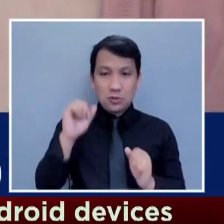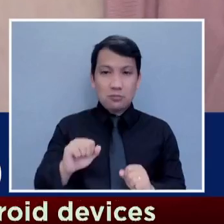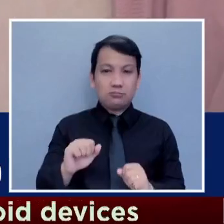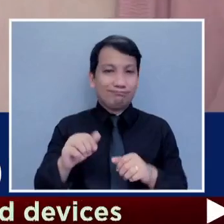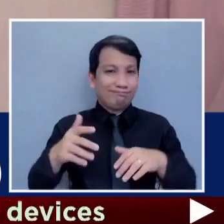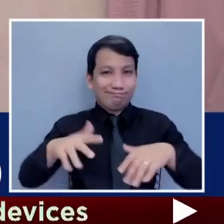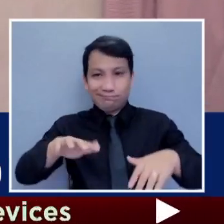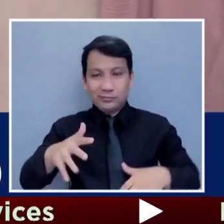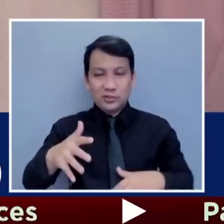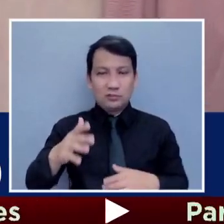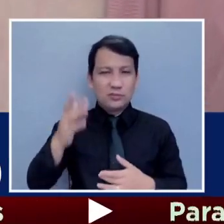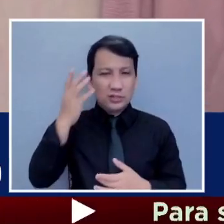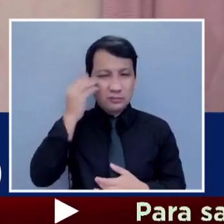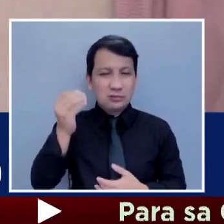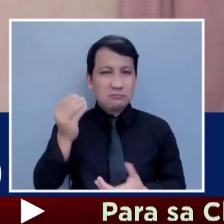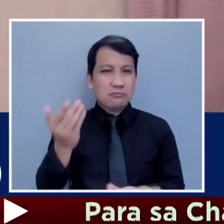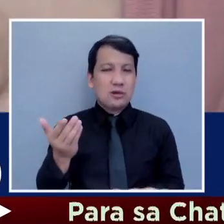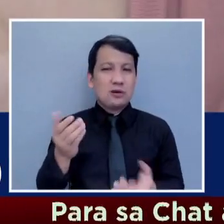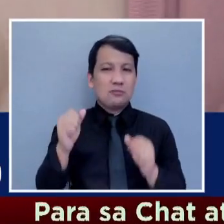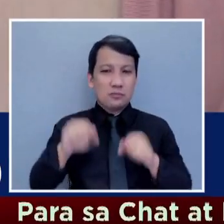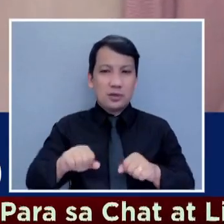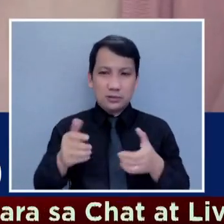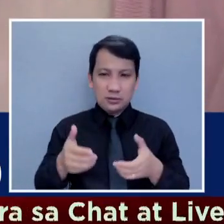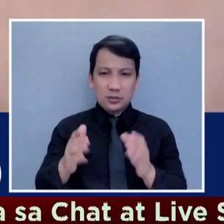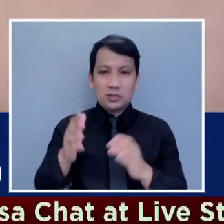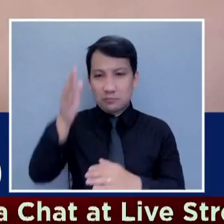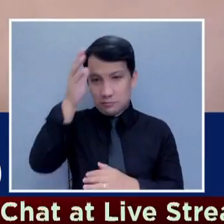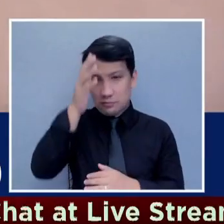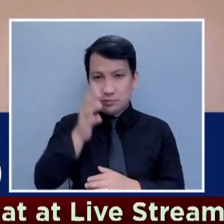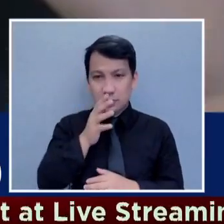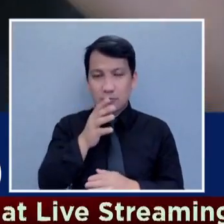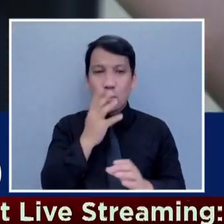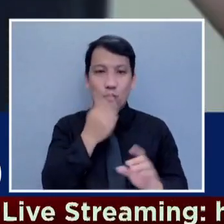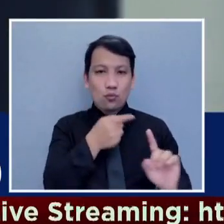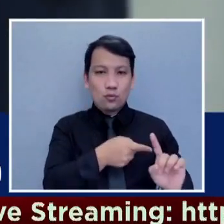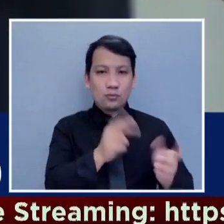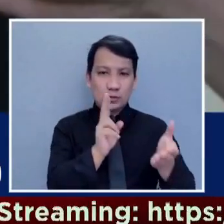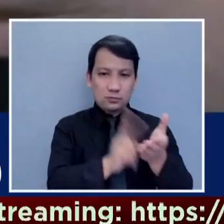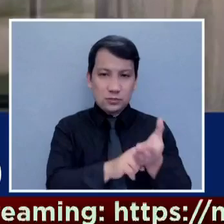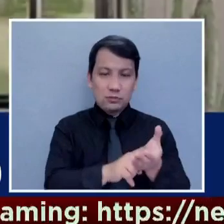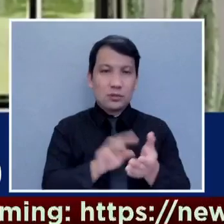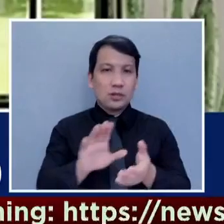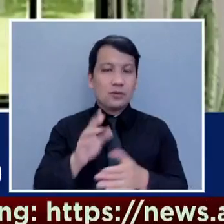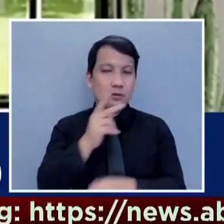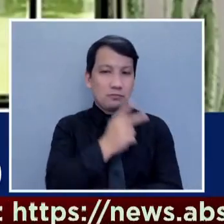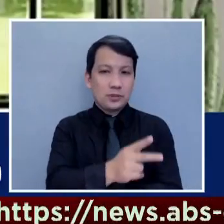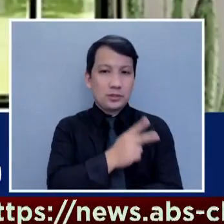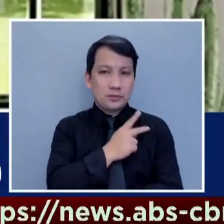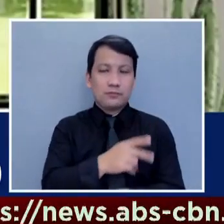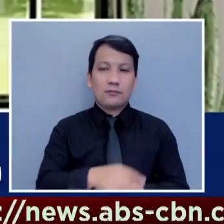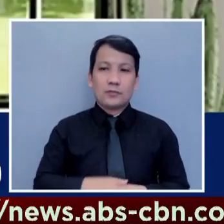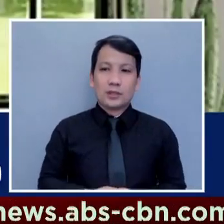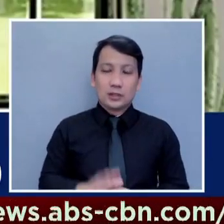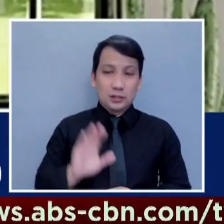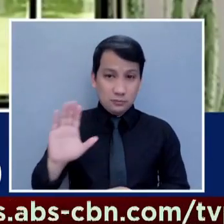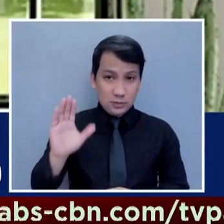severe intellectual impairment, papayagan ng magulang o guardian na pumirma para sa pasyente. Giit ni Vaccine Expert Panel Chairperson